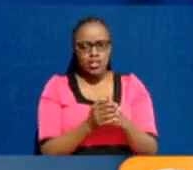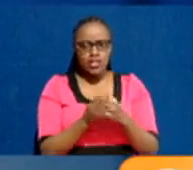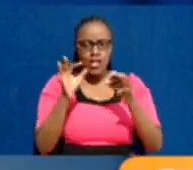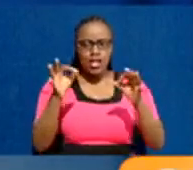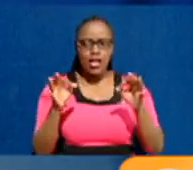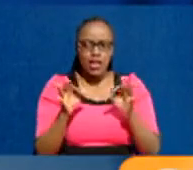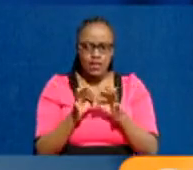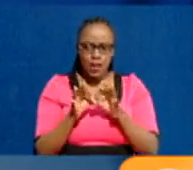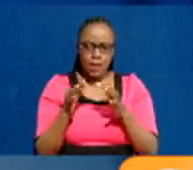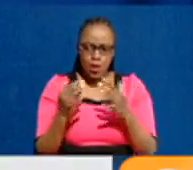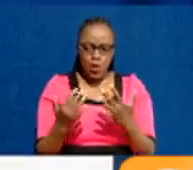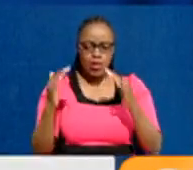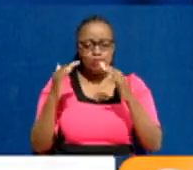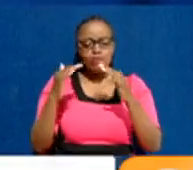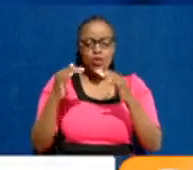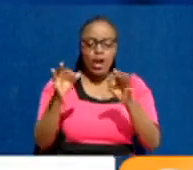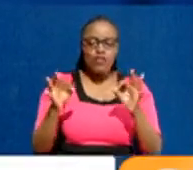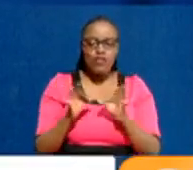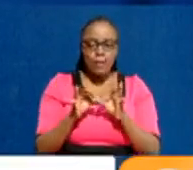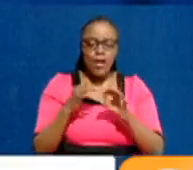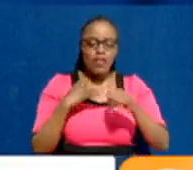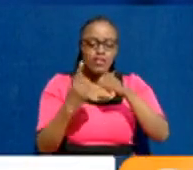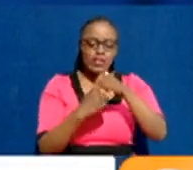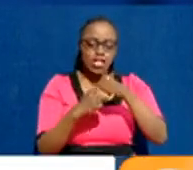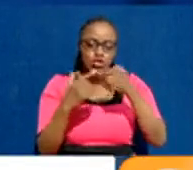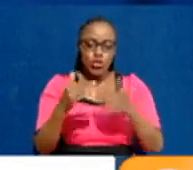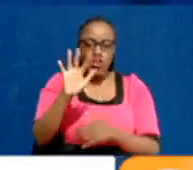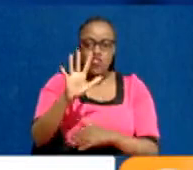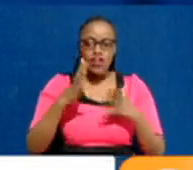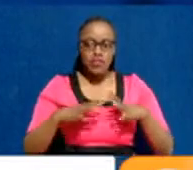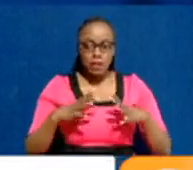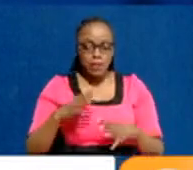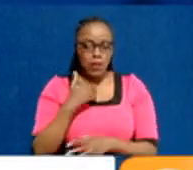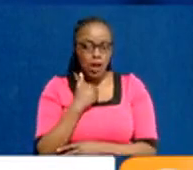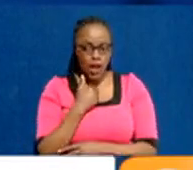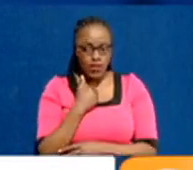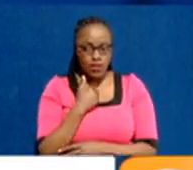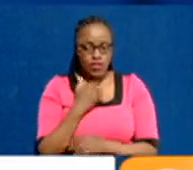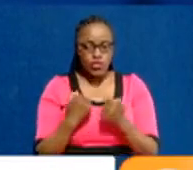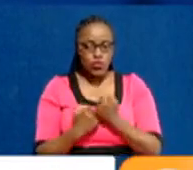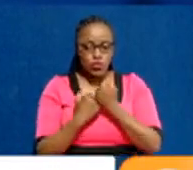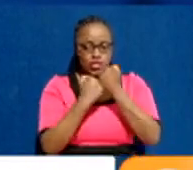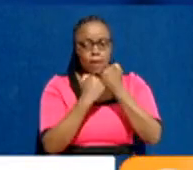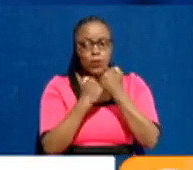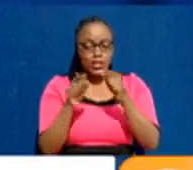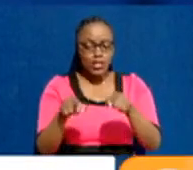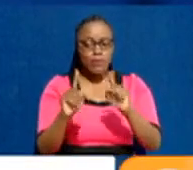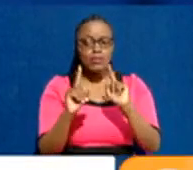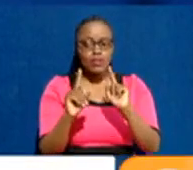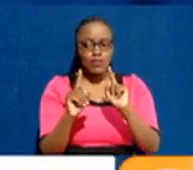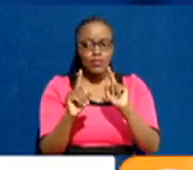family house, or rather a household of 6 or 5 people to support them with